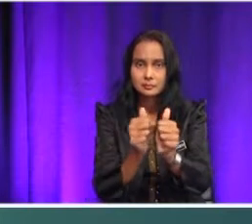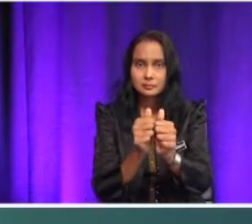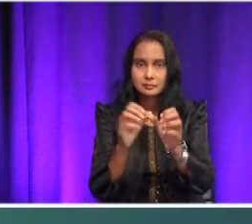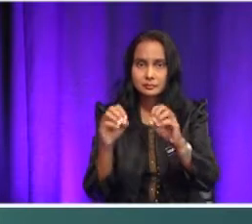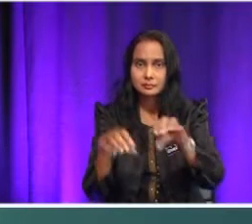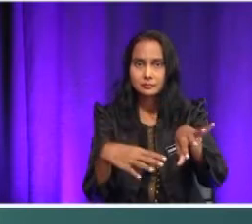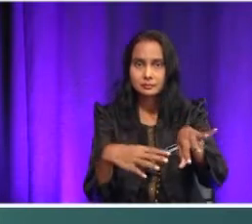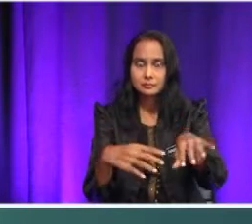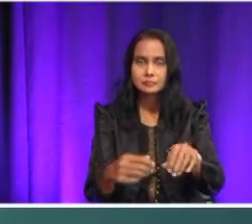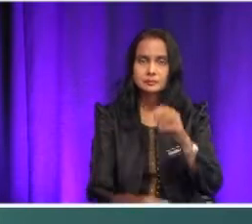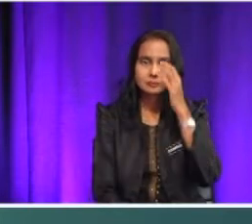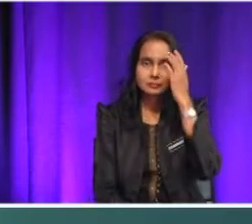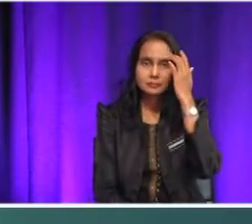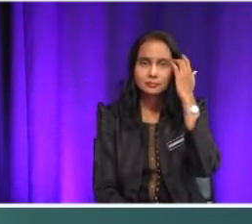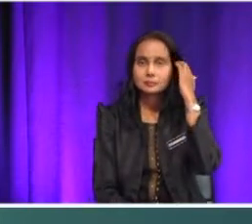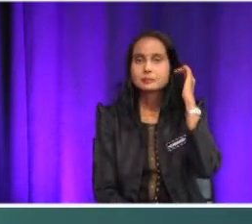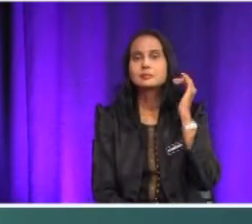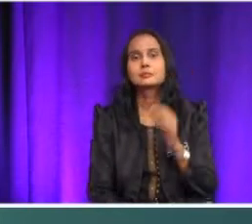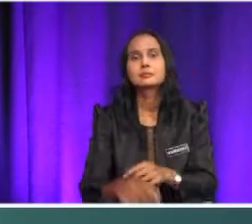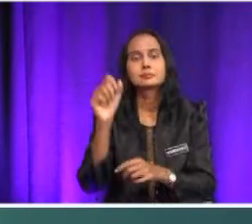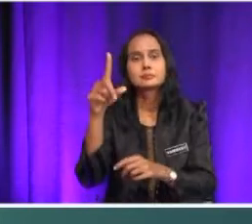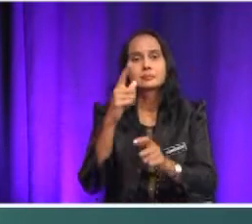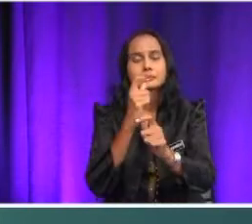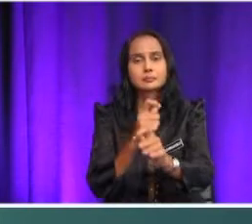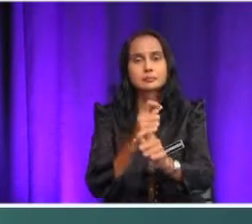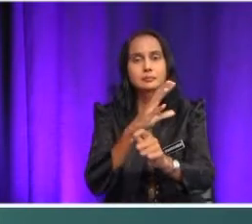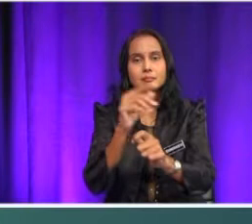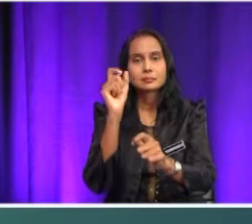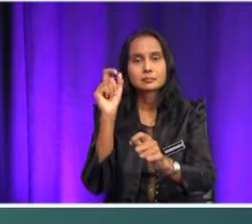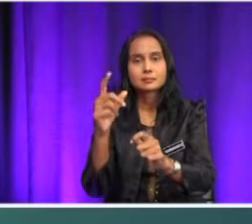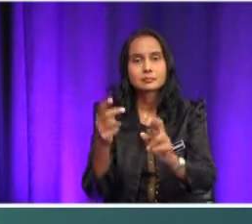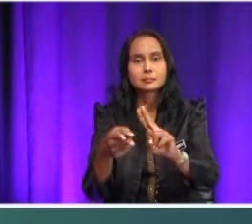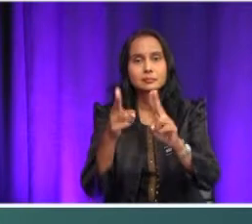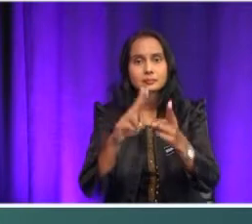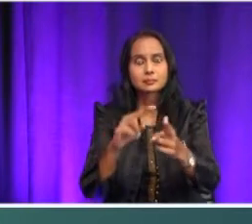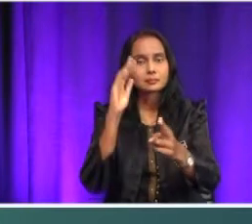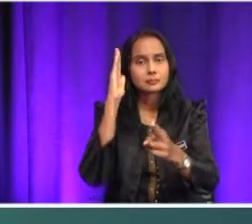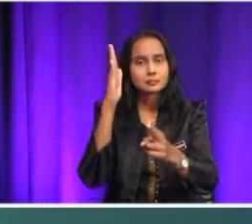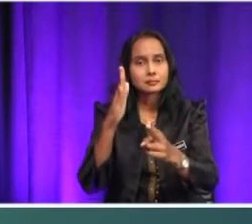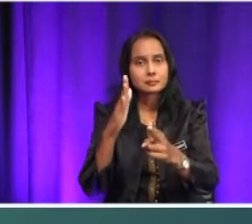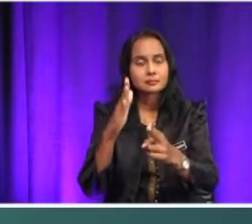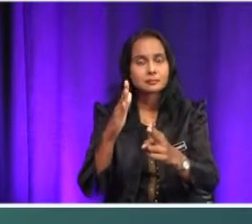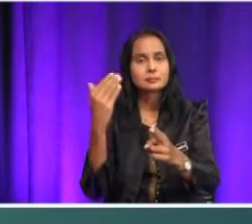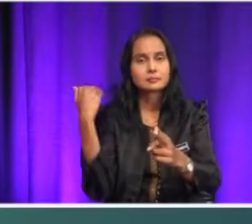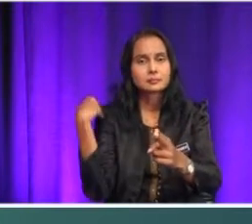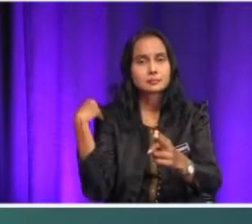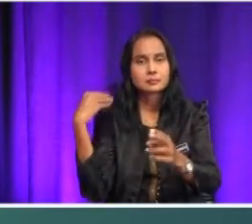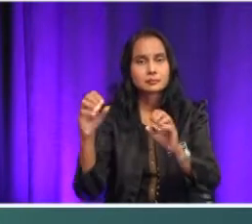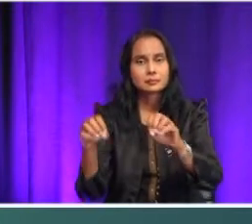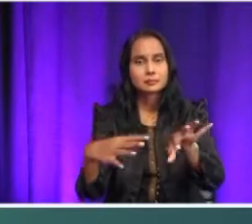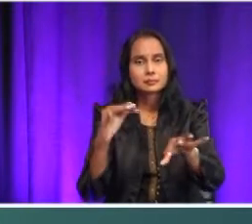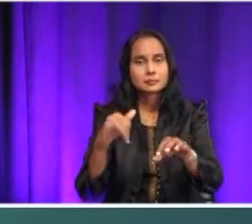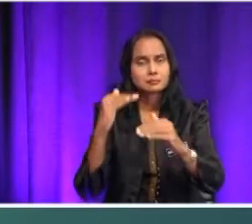jangka Masih pendek input tetap dan input berubah akan menghasilkan output yang paling